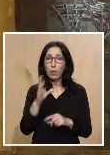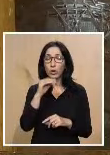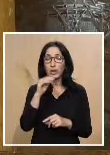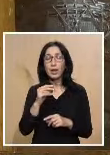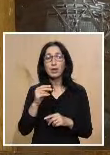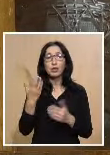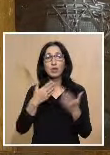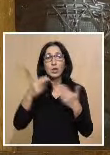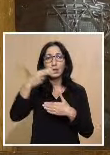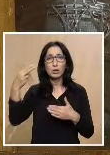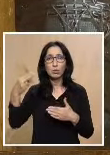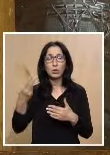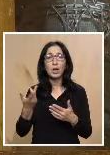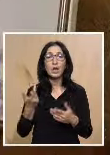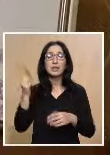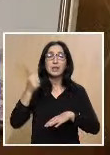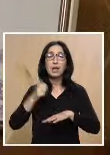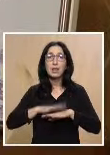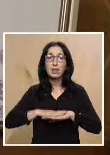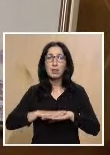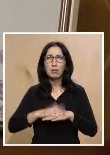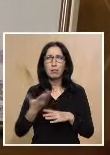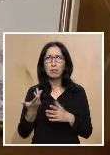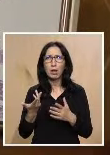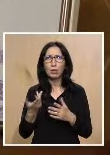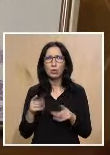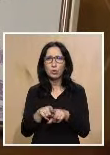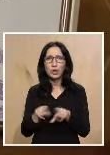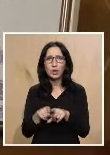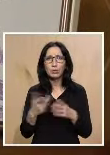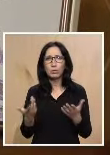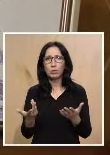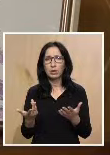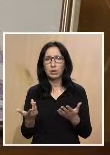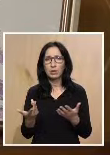че институтът се е наложил така като